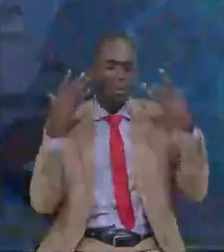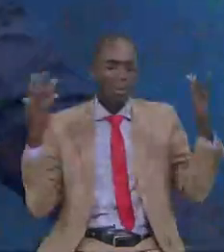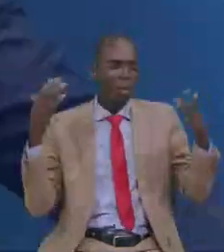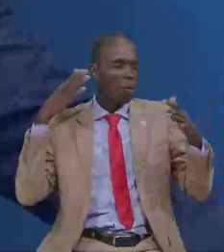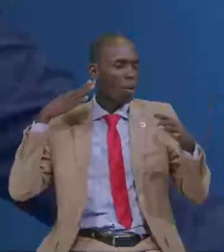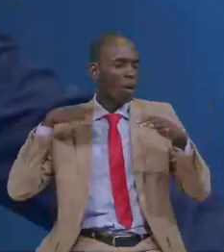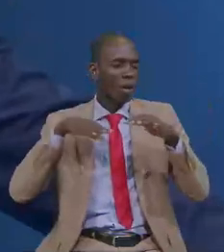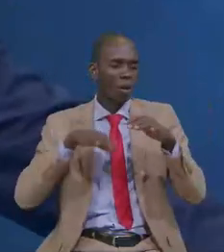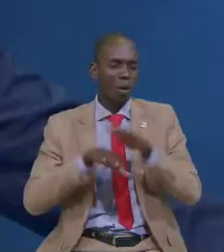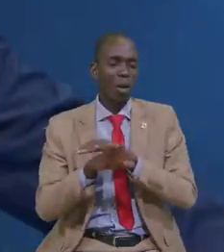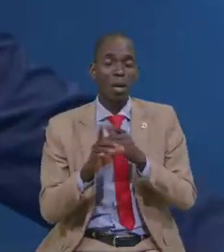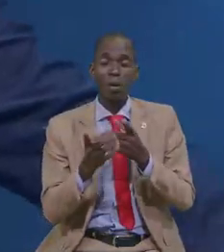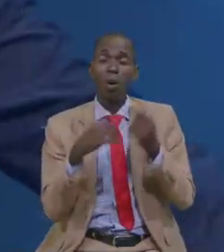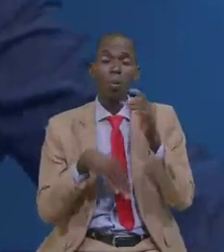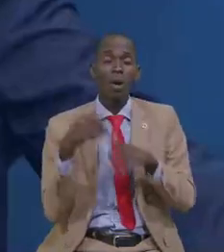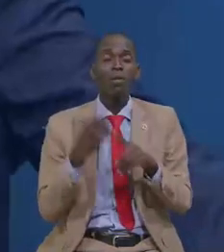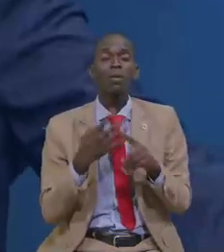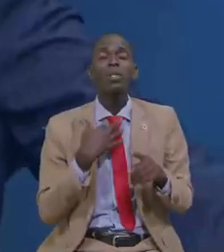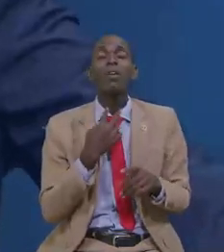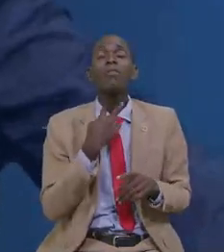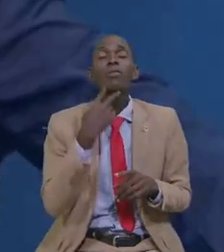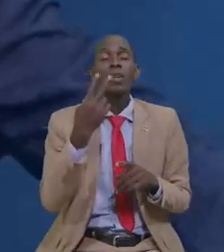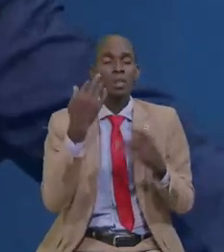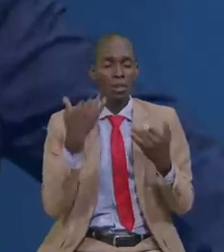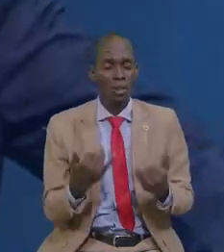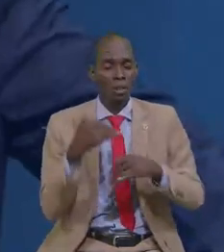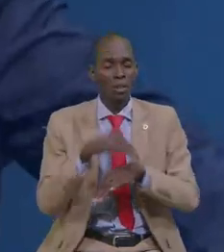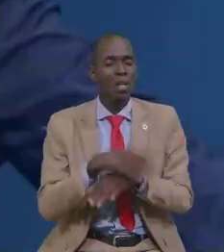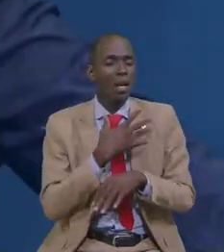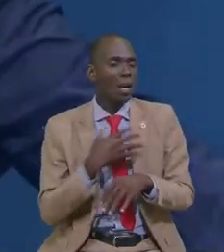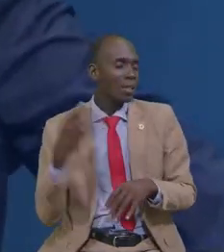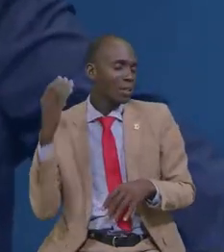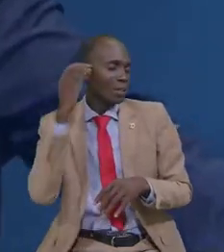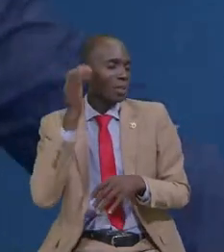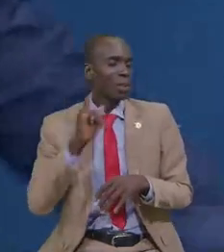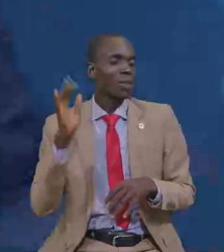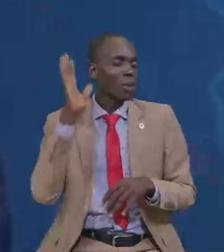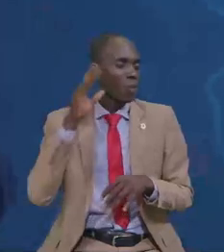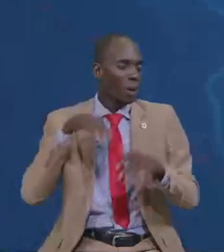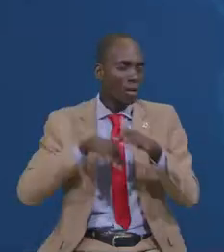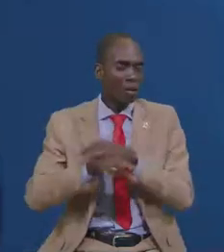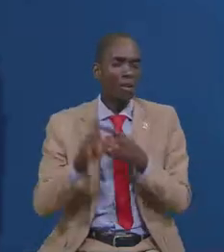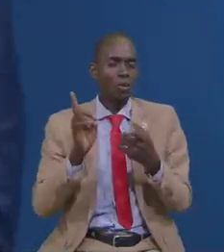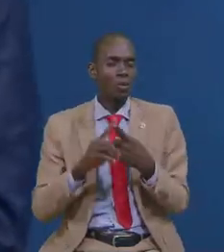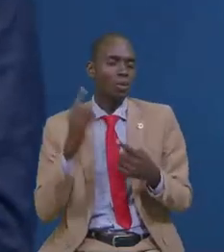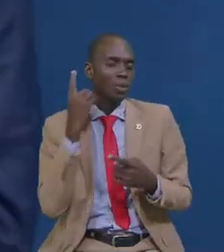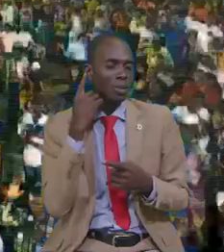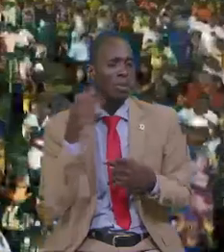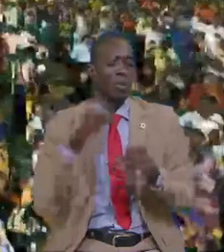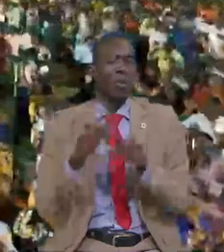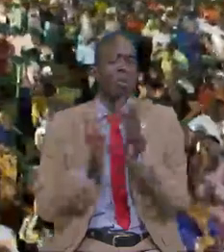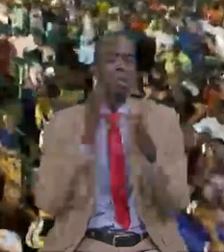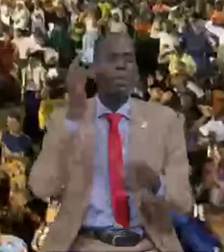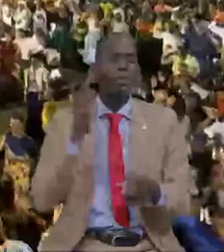nom de Jésus. Que la parole sorte de leur bouche et que ces